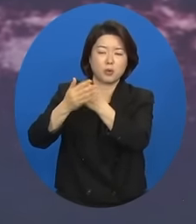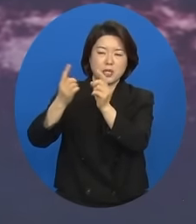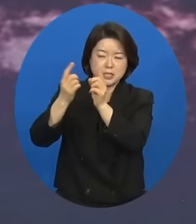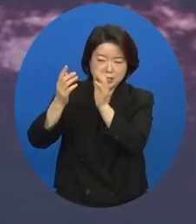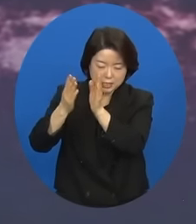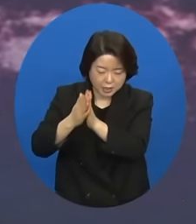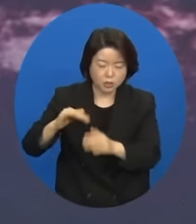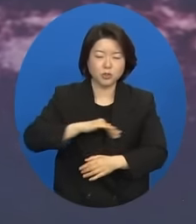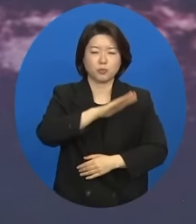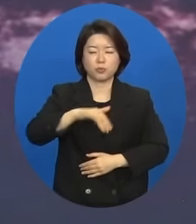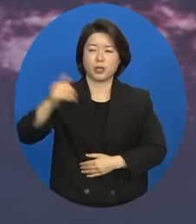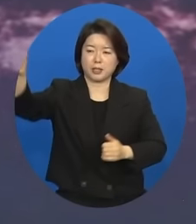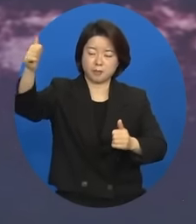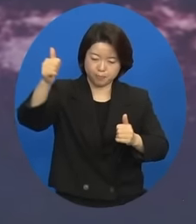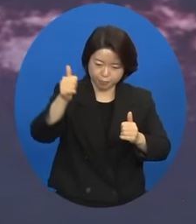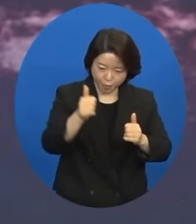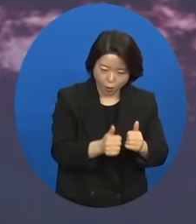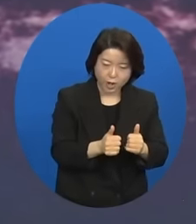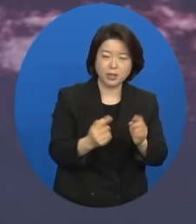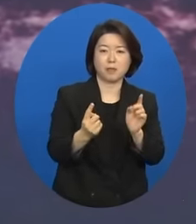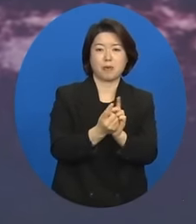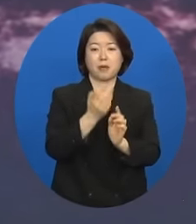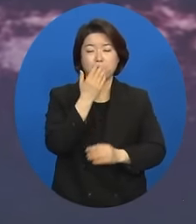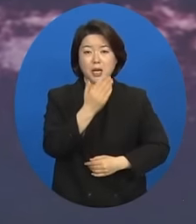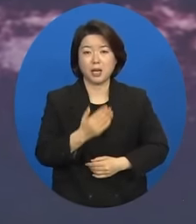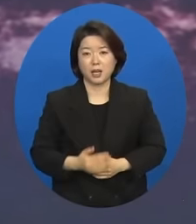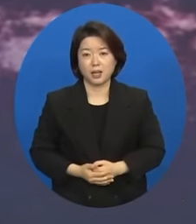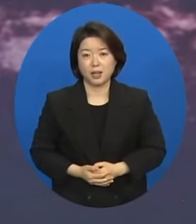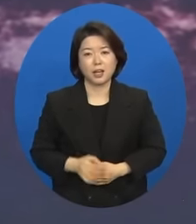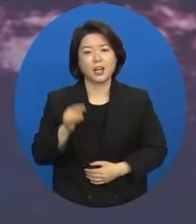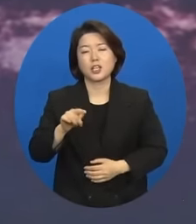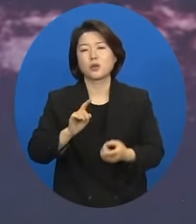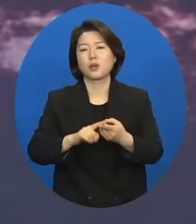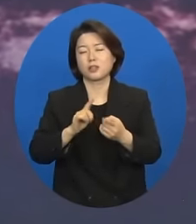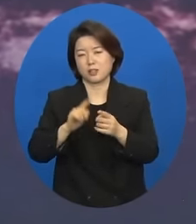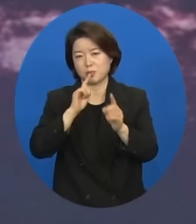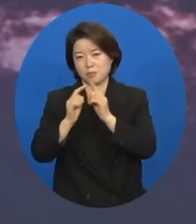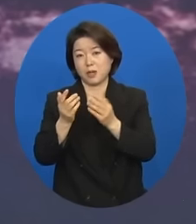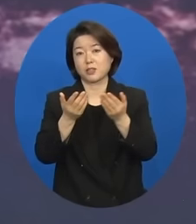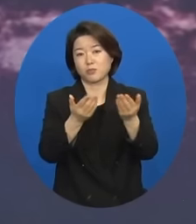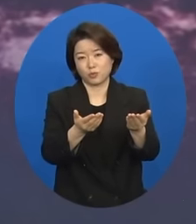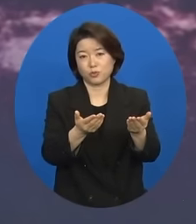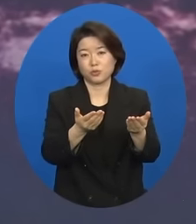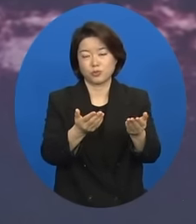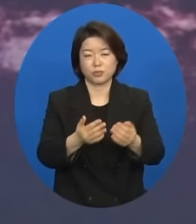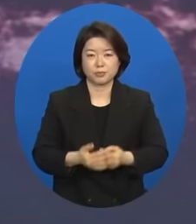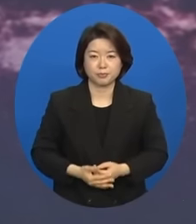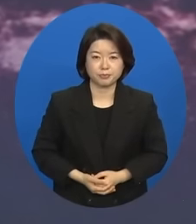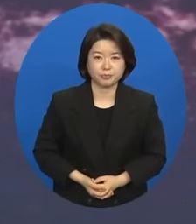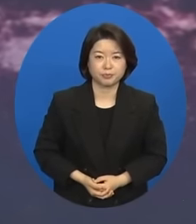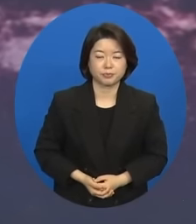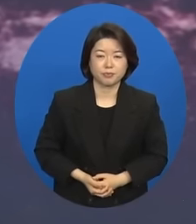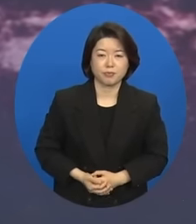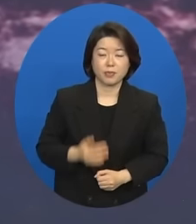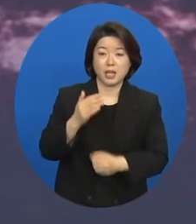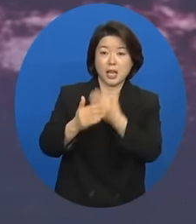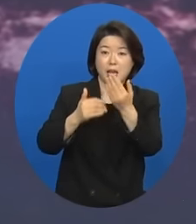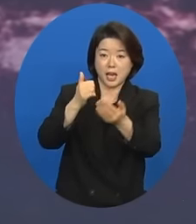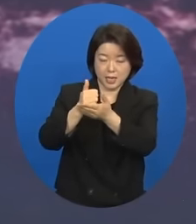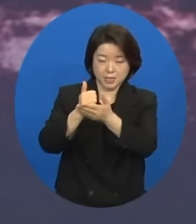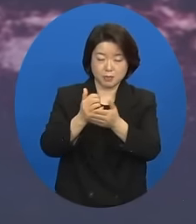우리에게 다가 오시기 때문에 그렇습니다 그것을 말씀하고 있는 거예요 자 그 하나님과 사람